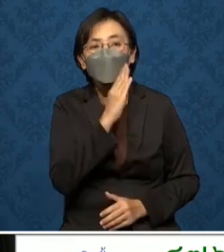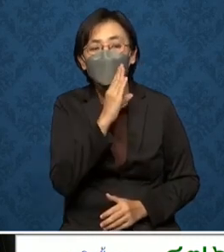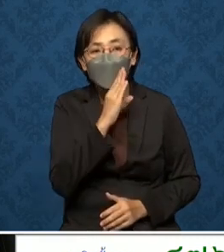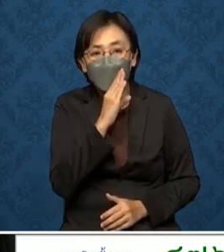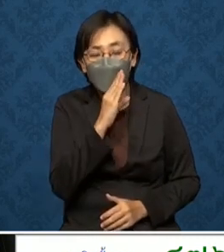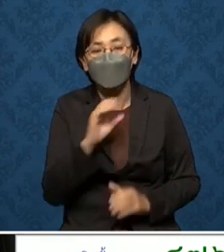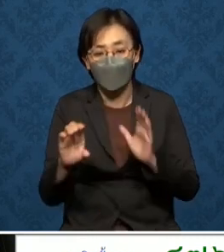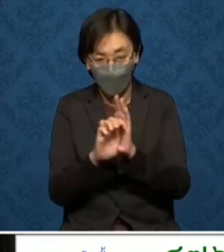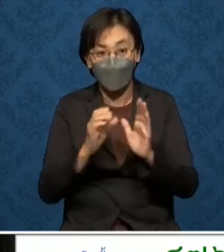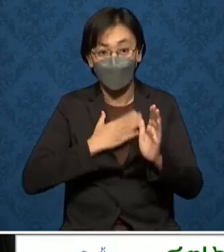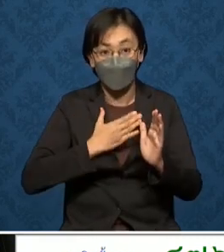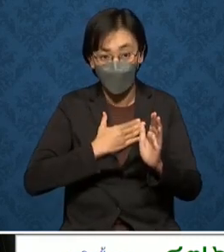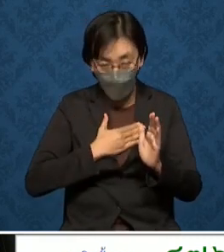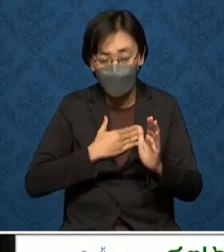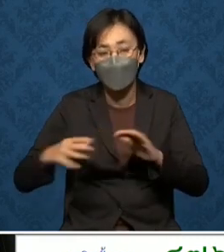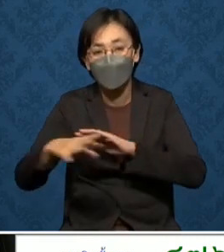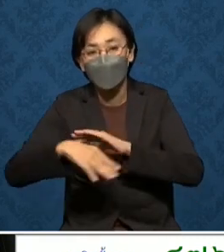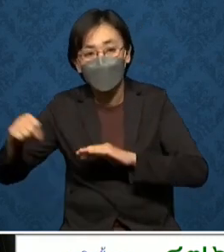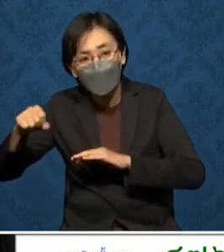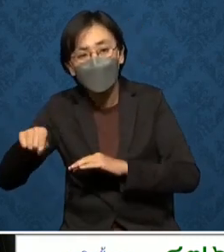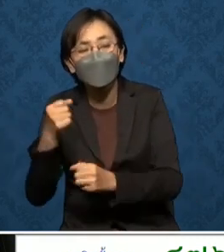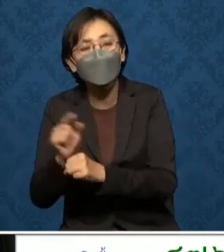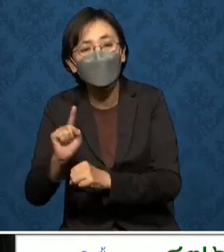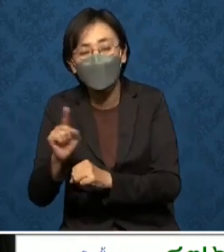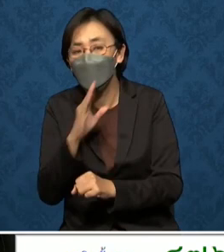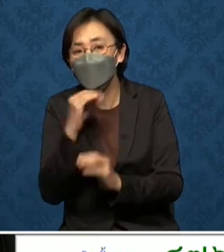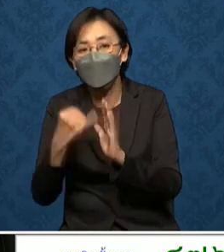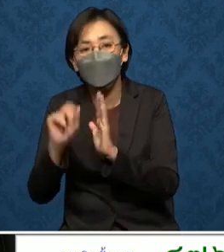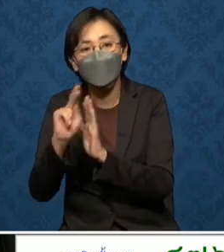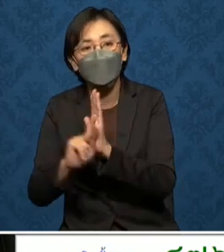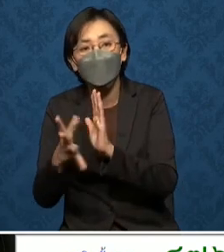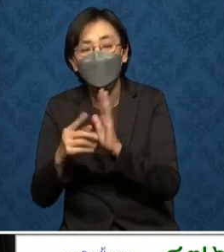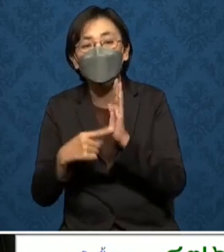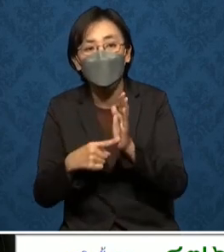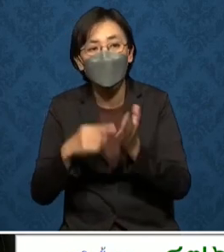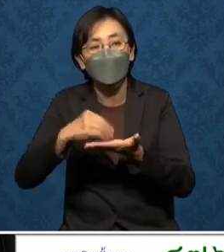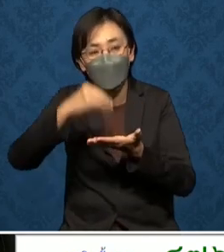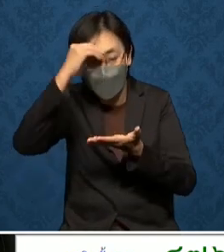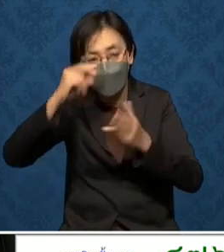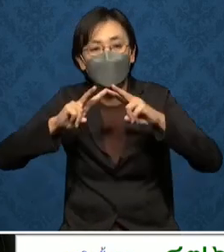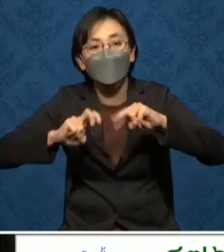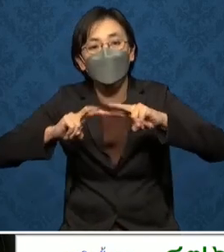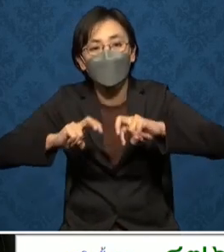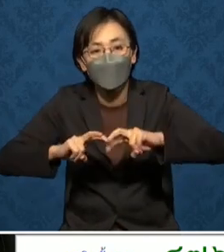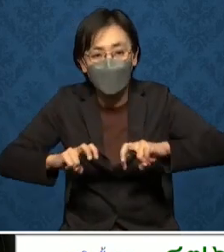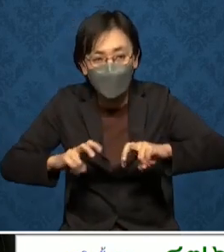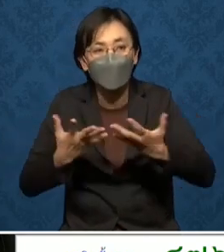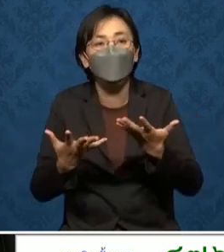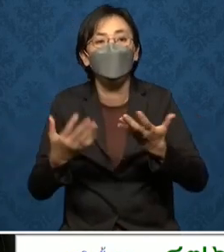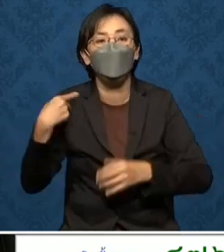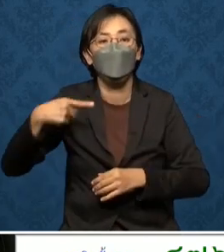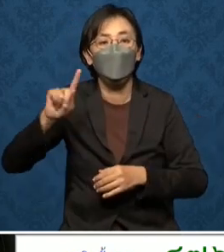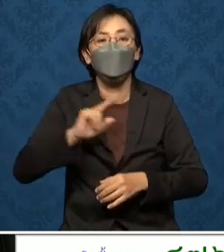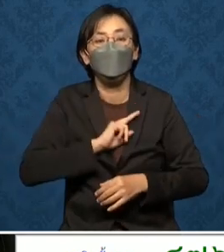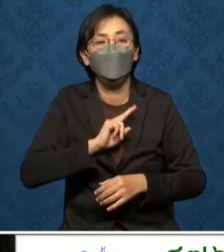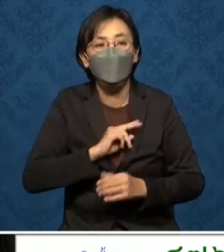ิ็ของเขาไปทำอะไรบ้างจะไมมีความผิกดหมายนะครับอยากอฤิเชินไปศึกษาวิจัยงานนั้นะครั ใช้เพประโยชนของตั